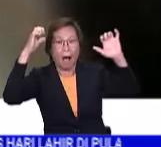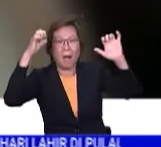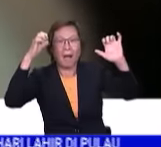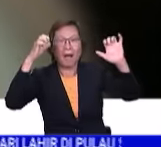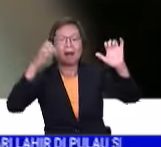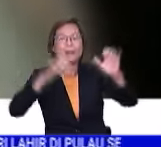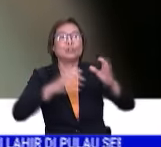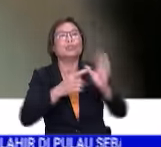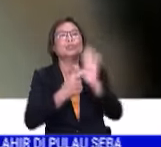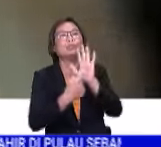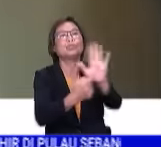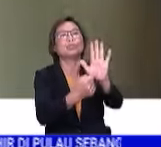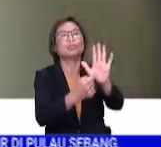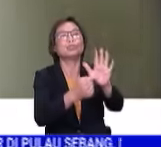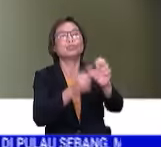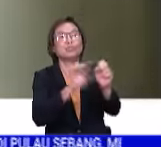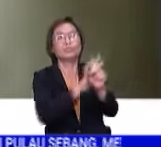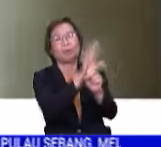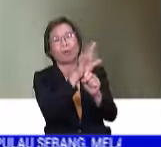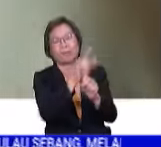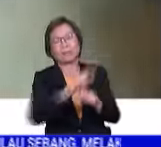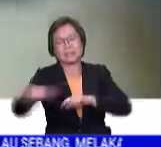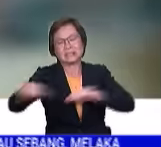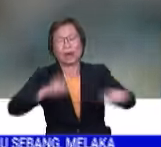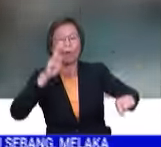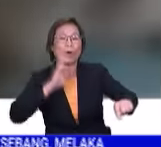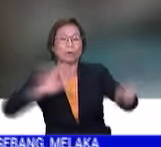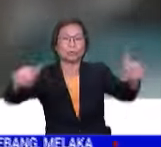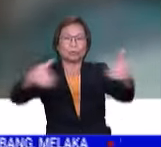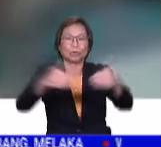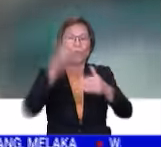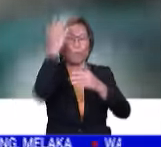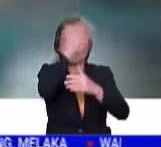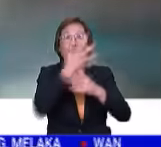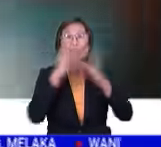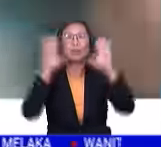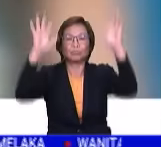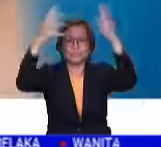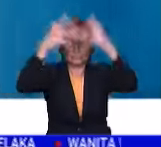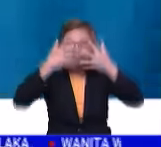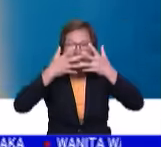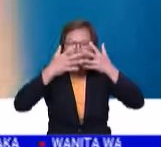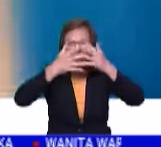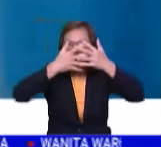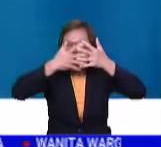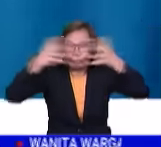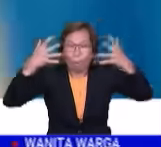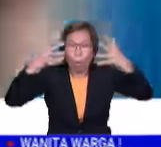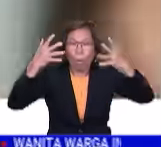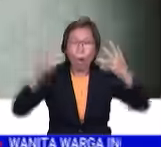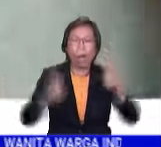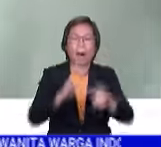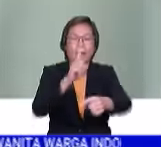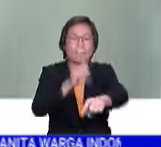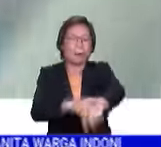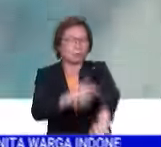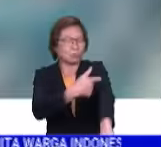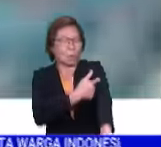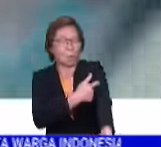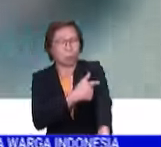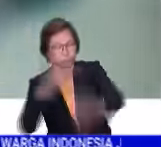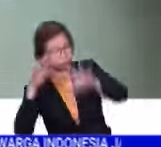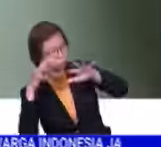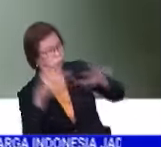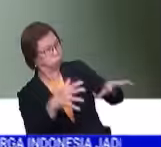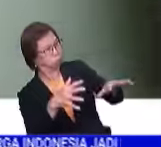coronavirus. Tindakan seorang wanita menutup keseluruhan muka menggunakan pelitup separuh muka ketika menerima vaksin menarik